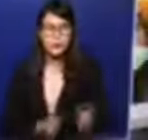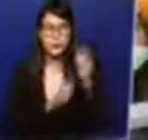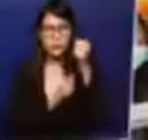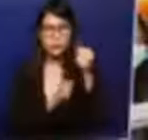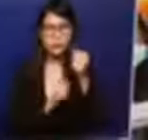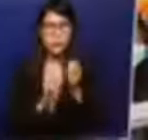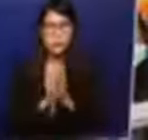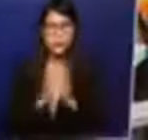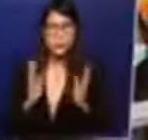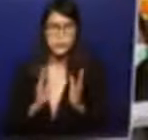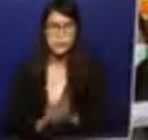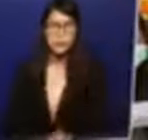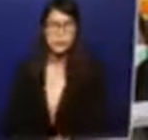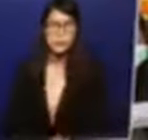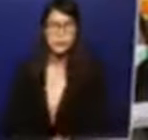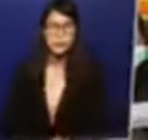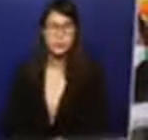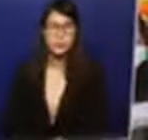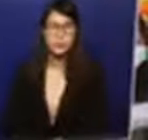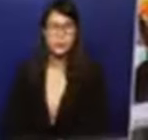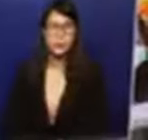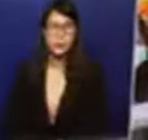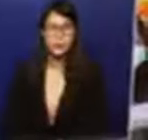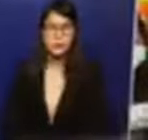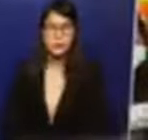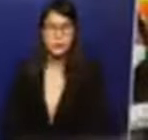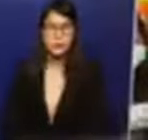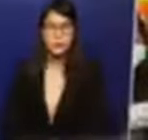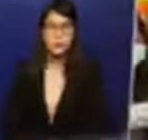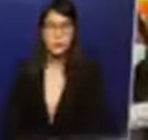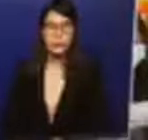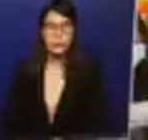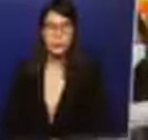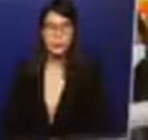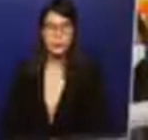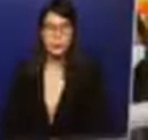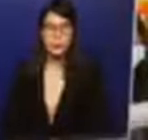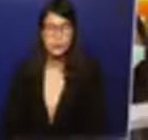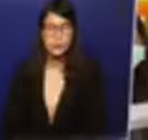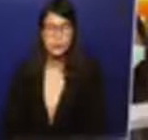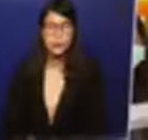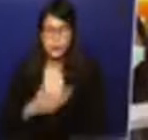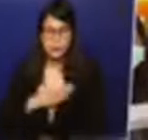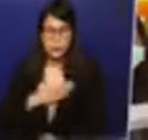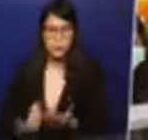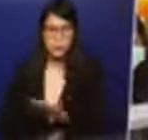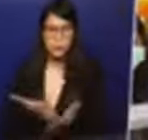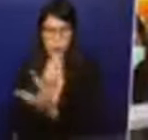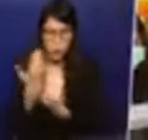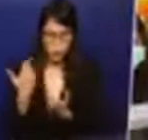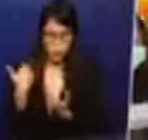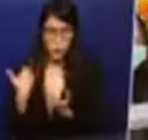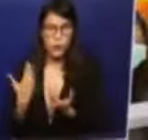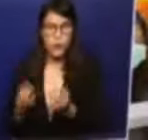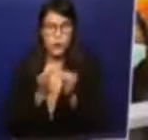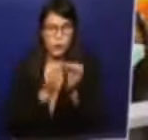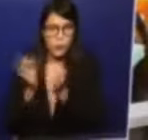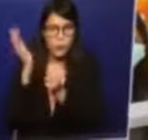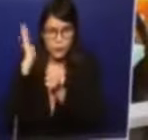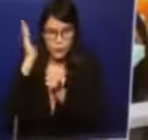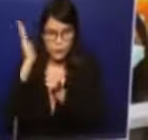ให้ดิฉันได้มี ต่อฮะไม่ต้องพูดถึงผู้ประท้วงแล้วครับต่อ ไม่ใช่ค่ะขอบคุณที่ทำให้ดิฉันได้มีโอกาสอธิบายอีกครั้งนึงค่ะ ไม่เป็นไรครับเ